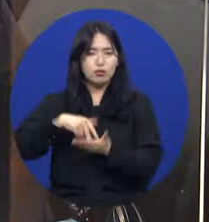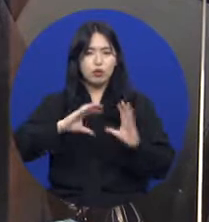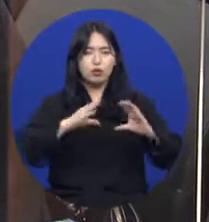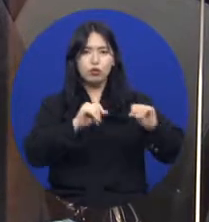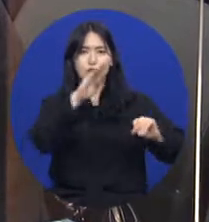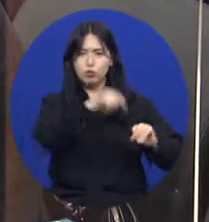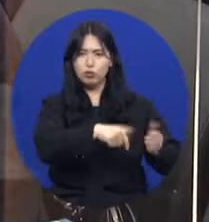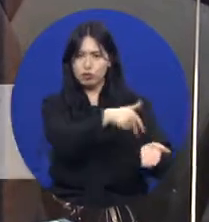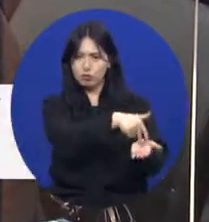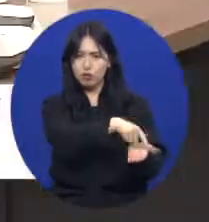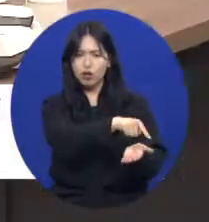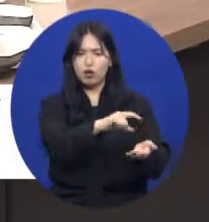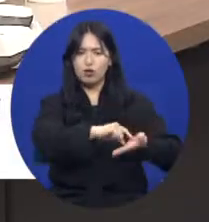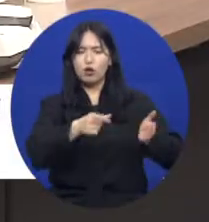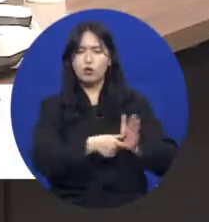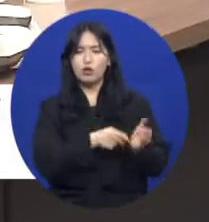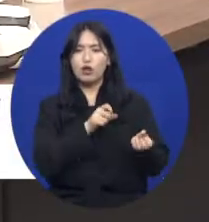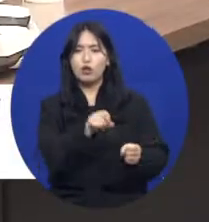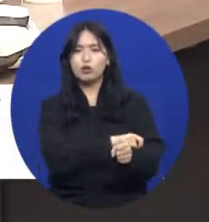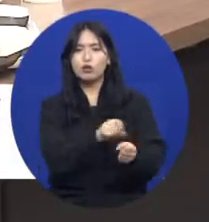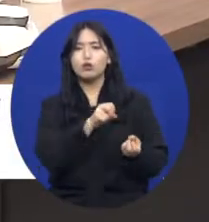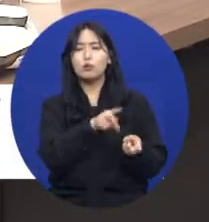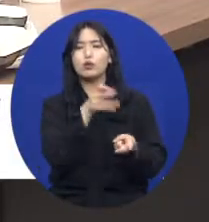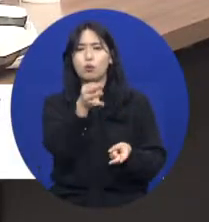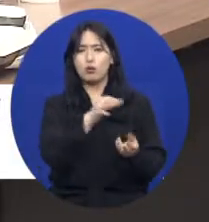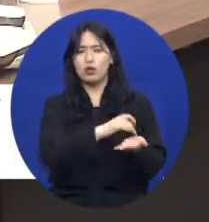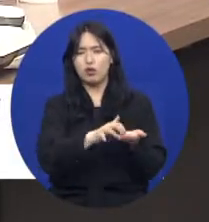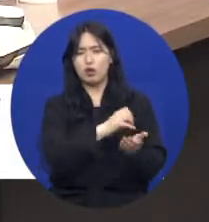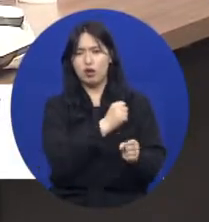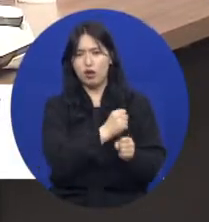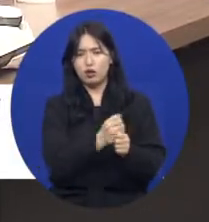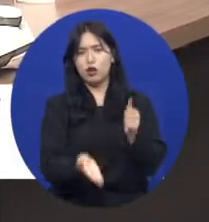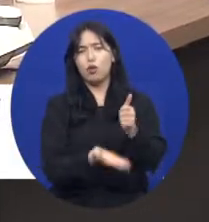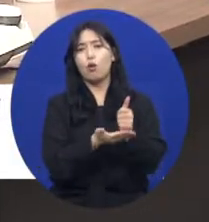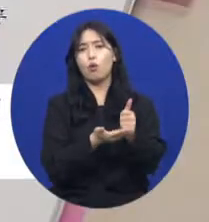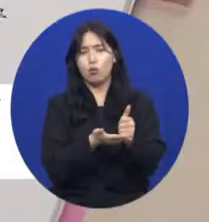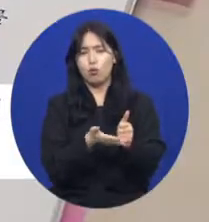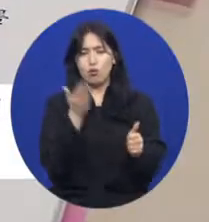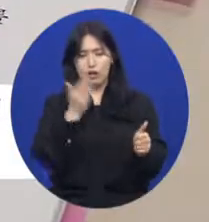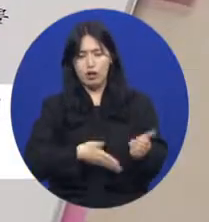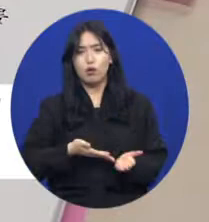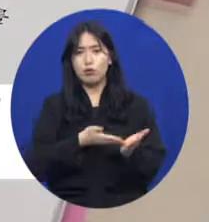국토교통부가 적정한 특수배송비를 산정해서 권고하자고 제안했지만